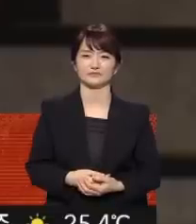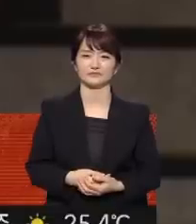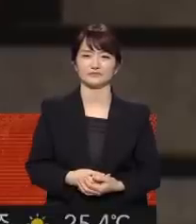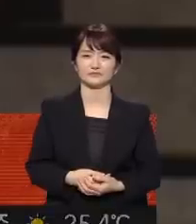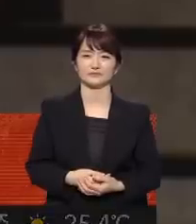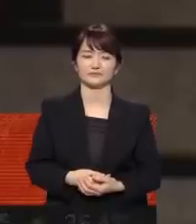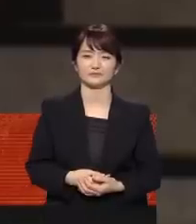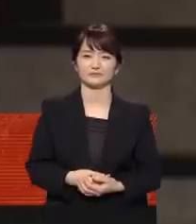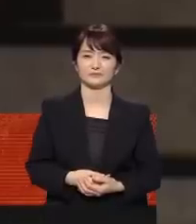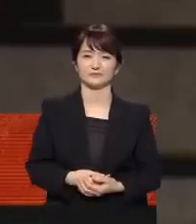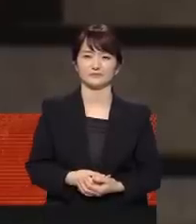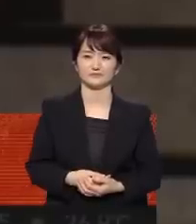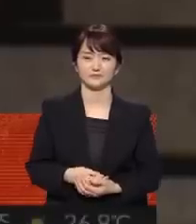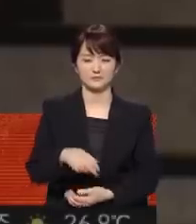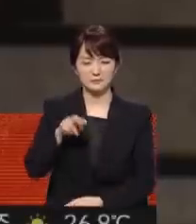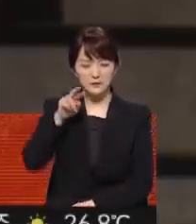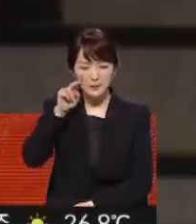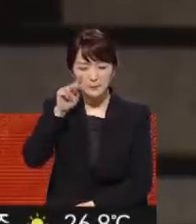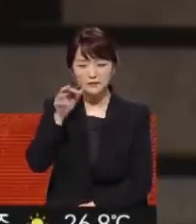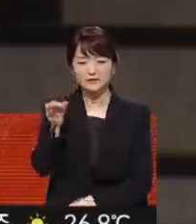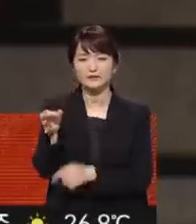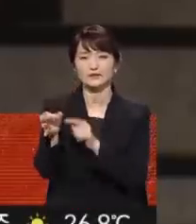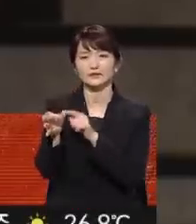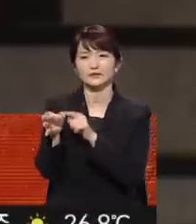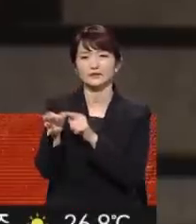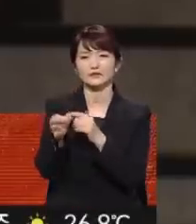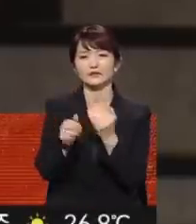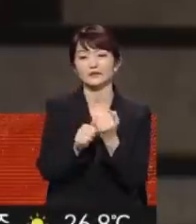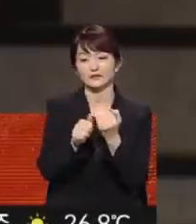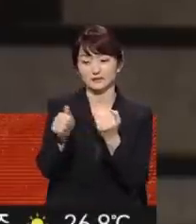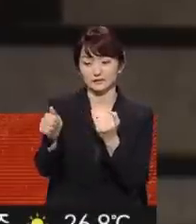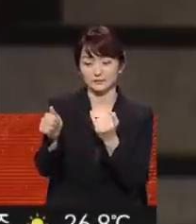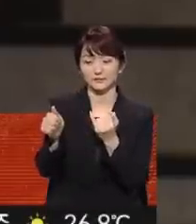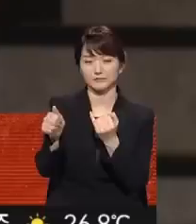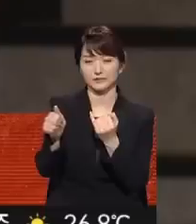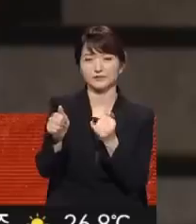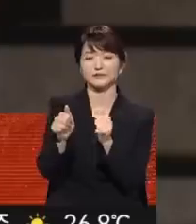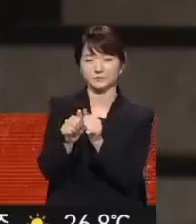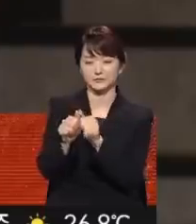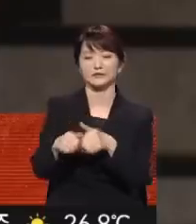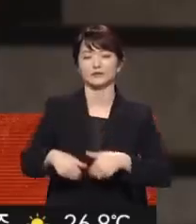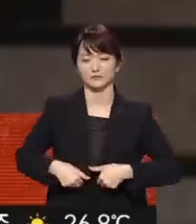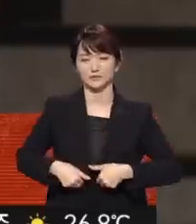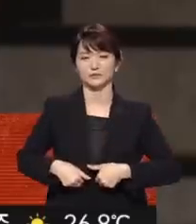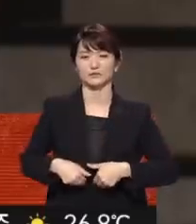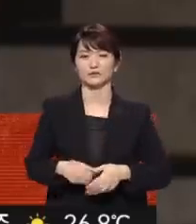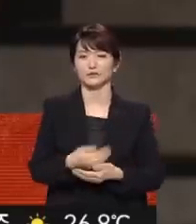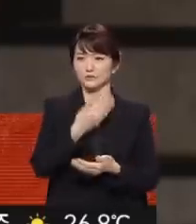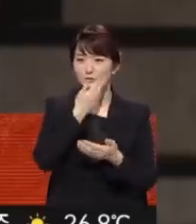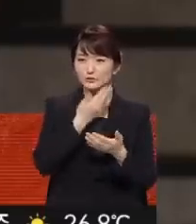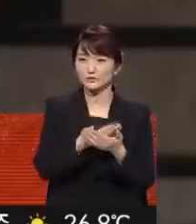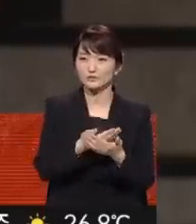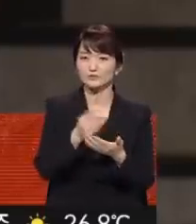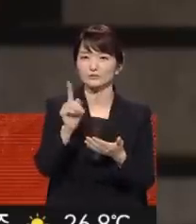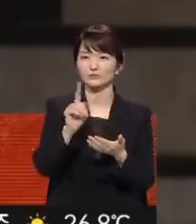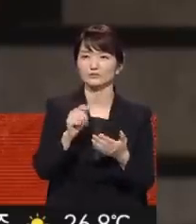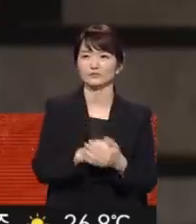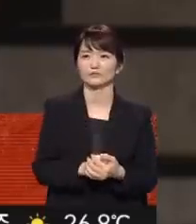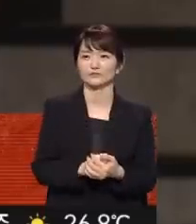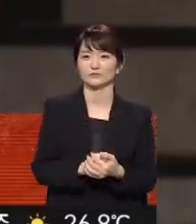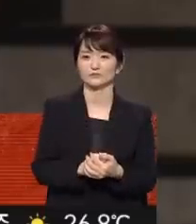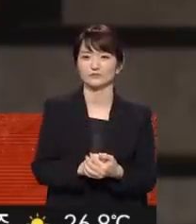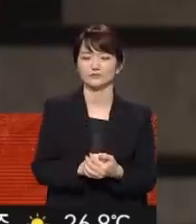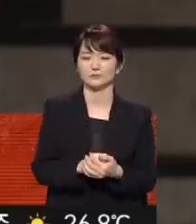이 비상금이라고 하는 것은요. 뭐 남성들에게 필요할 때도 있어요. 그런데 중요한 거는 뭐냐면 일단 그것이